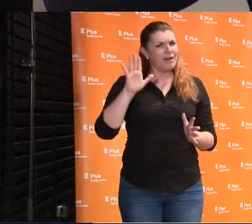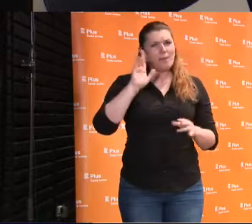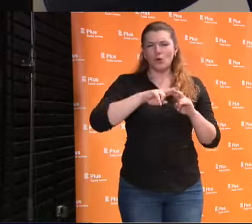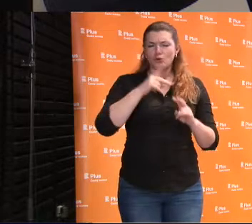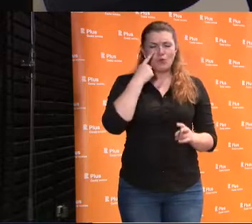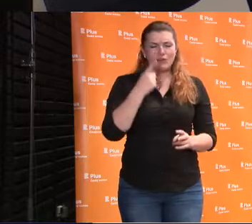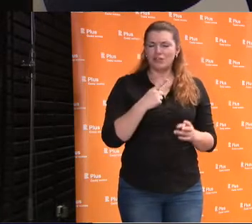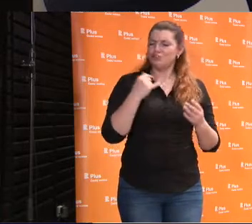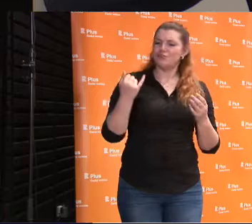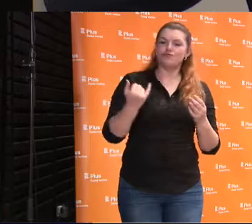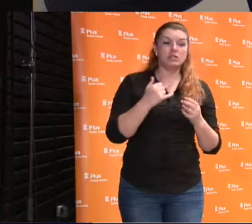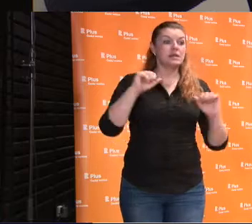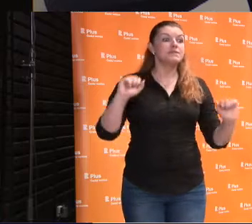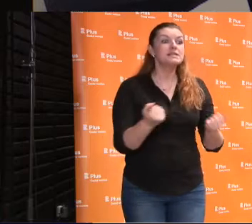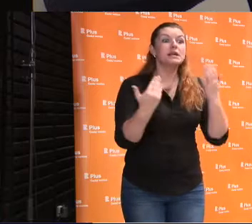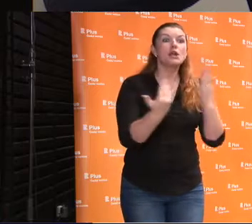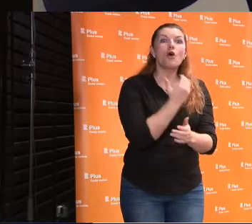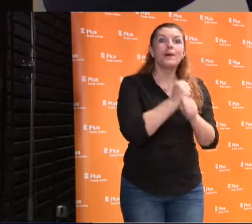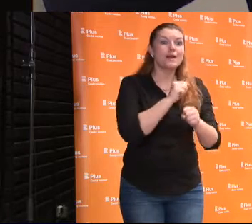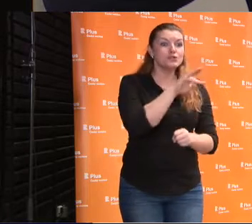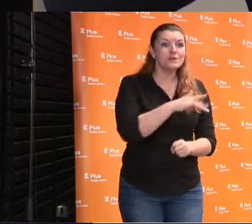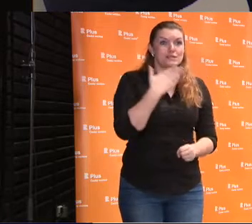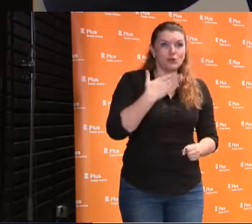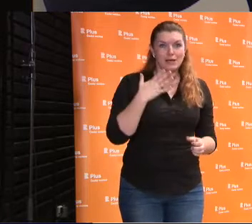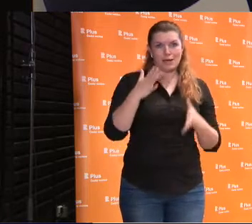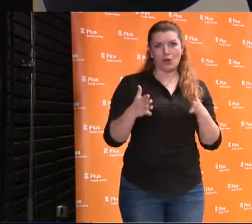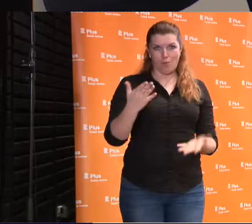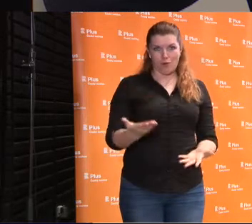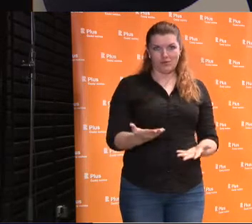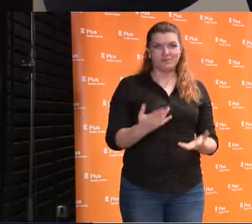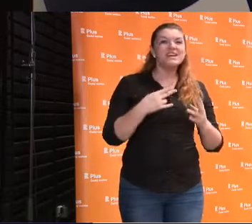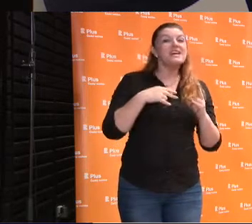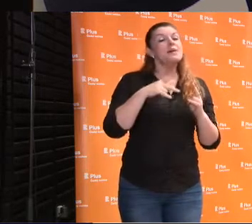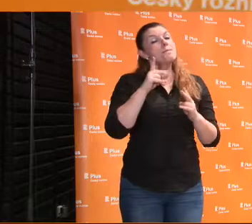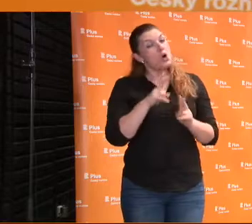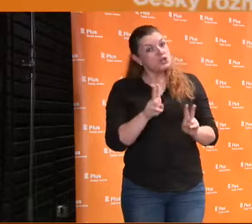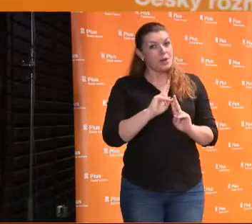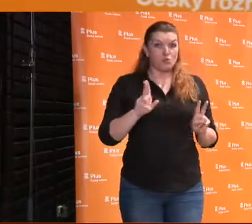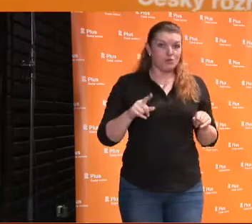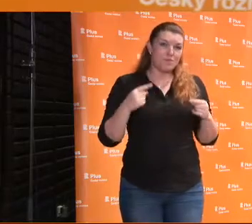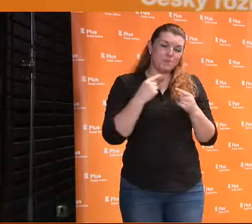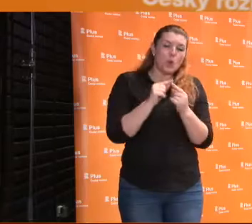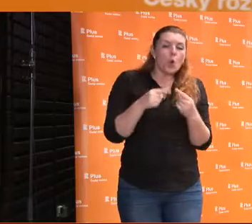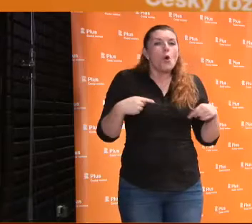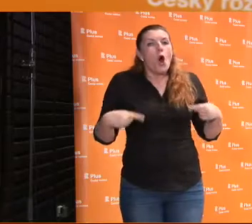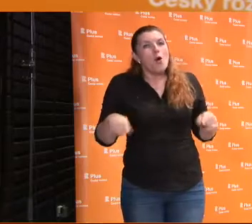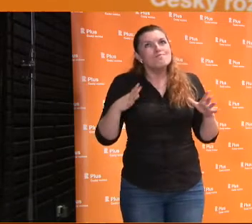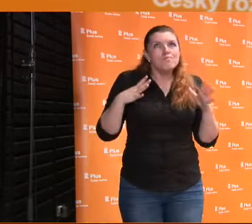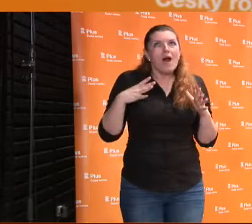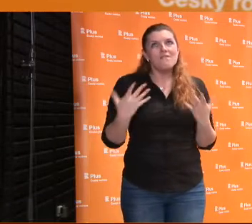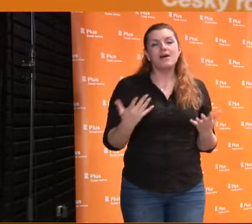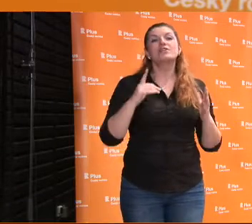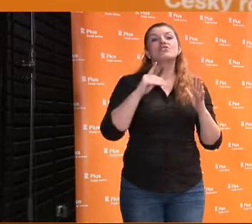že vzniká více míst, než jich zaniká. Spíš se musíme bát toho, že na některé z nás, možná na třetinu z nás, možná na